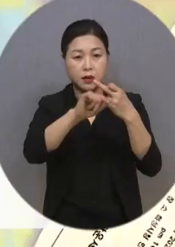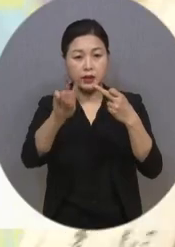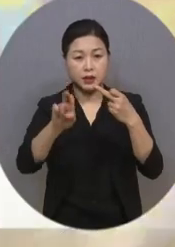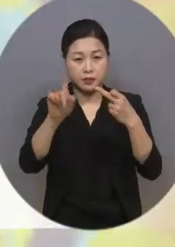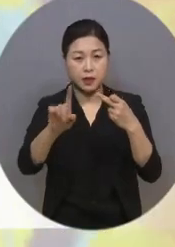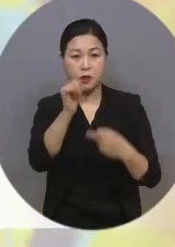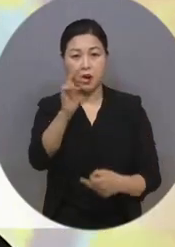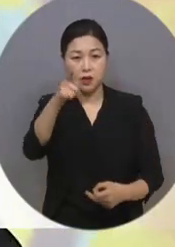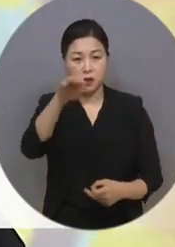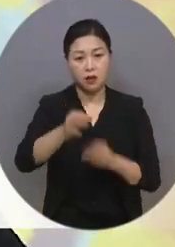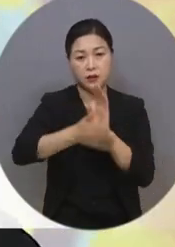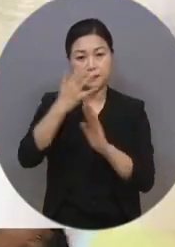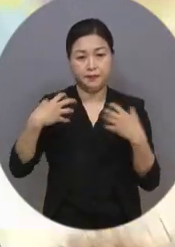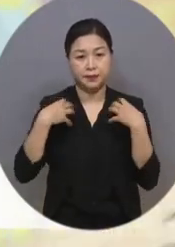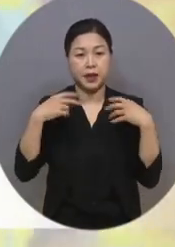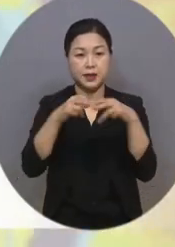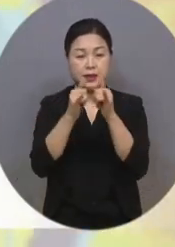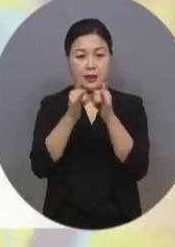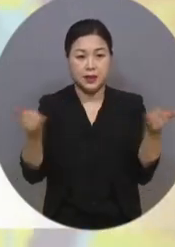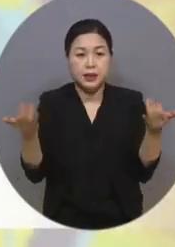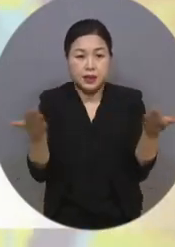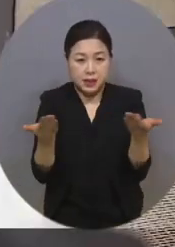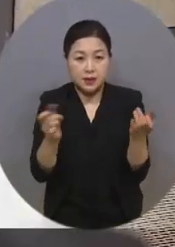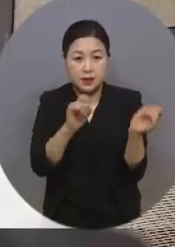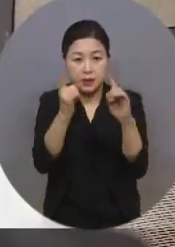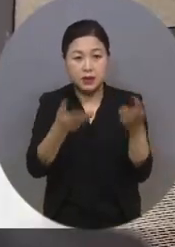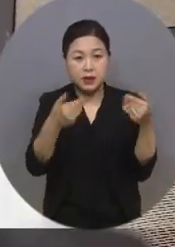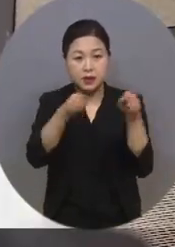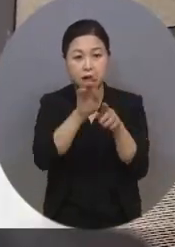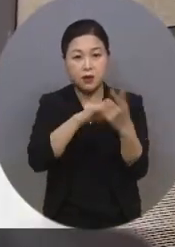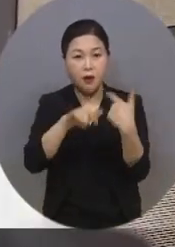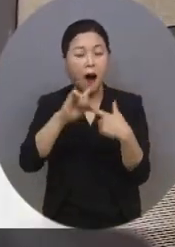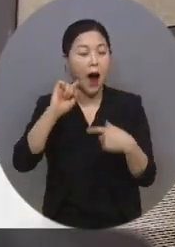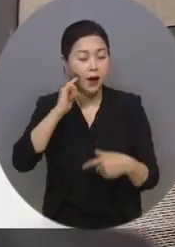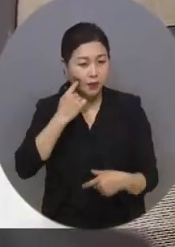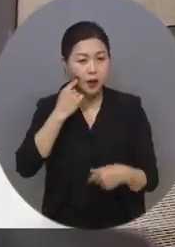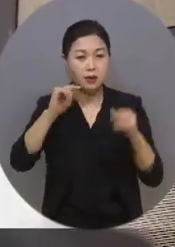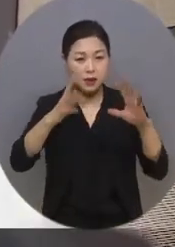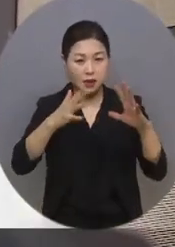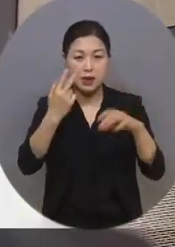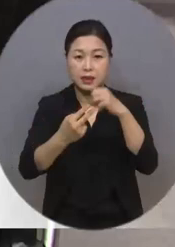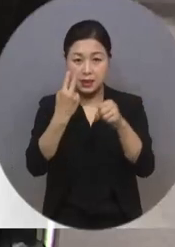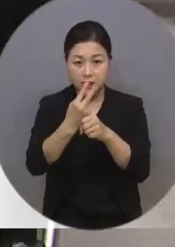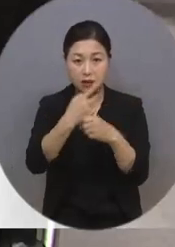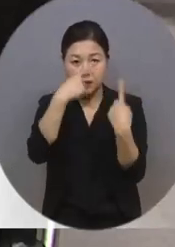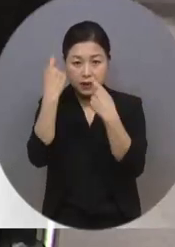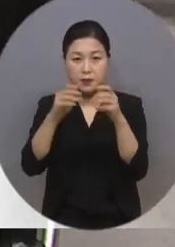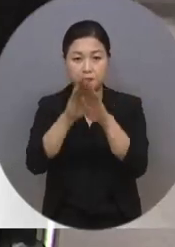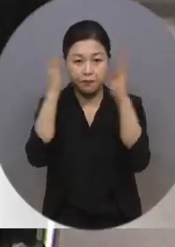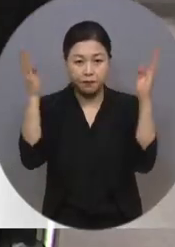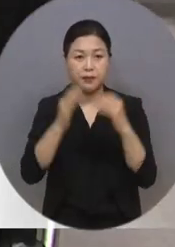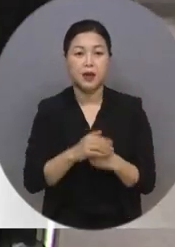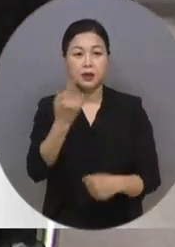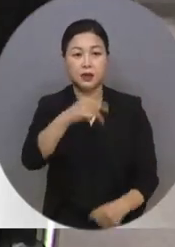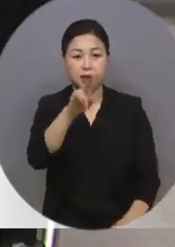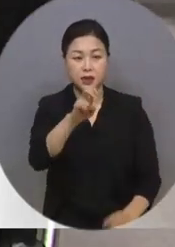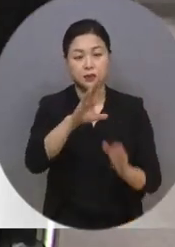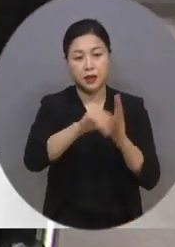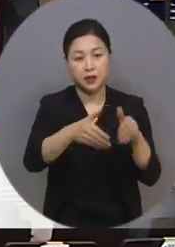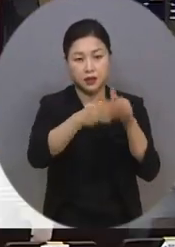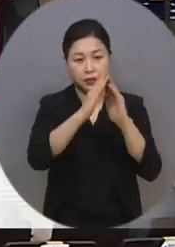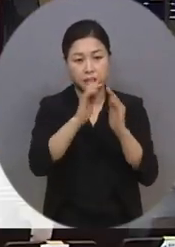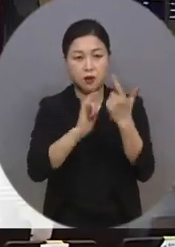화성시청에서 장애인 직업재활시설 더 아름다운 세상 설립 2주년 기념식이 열렸습니다. 지난 2020년 설립된